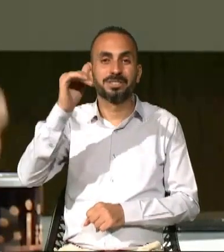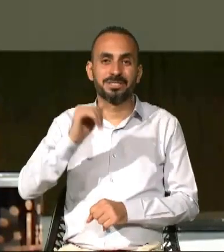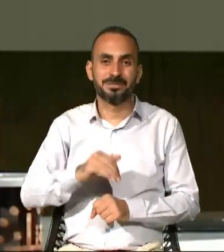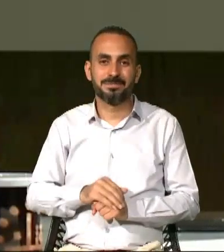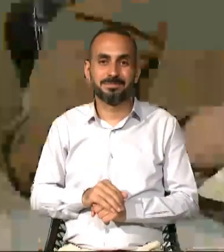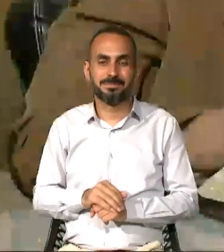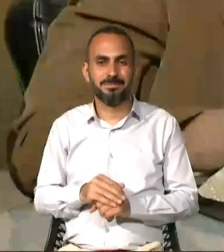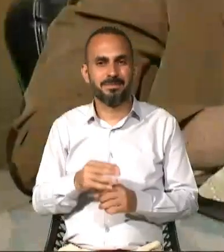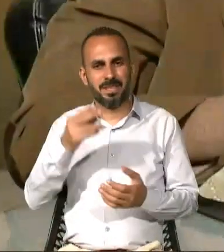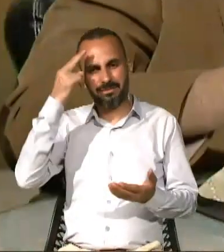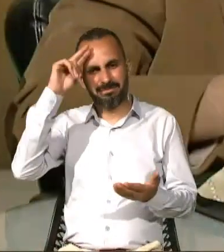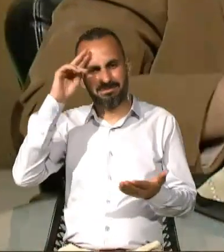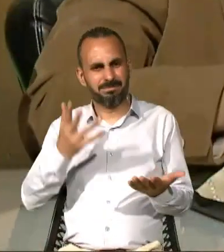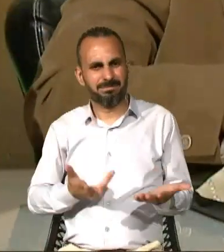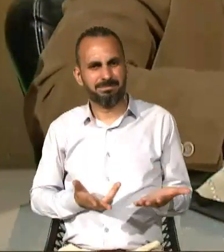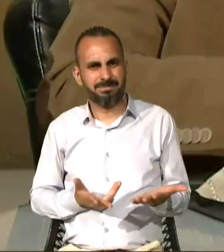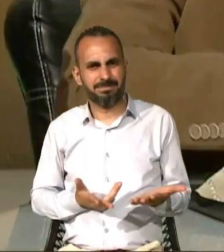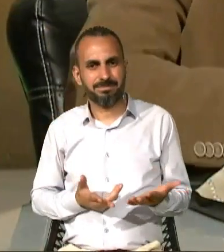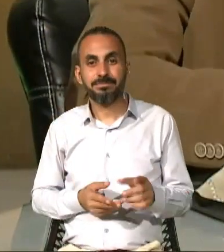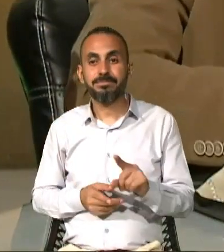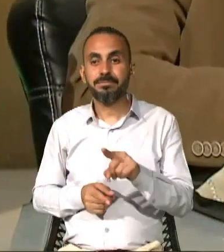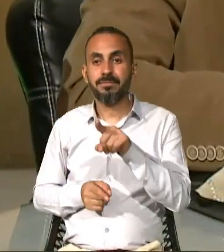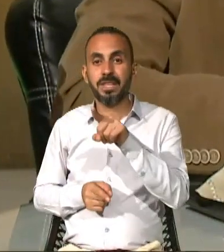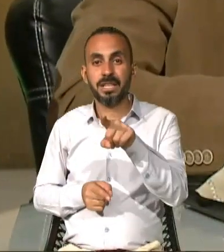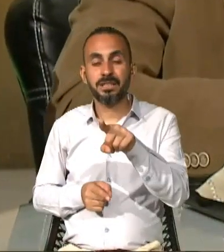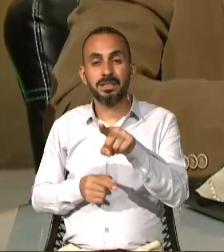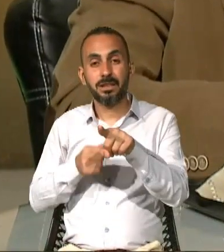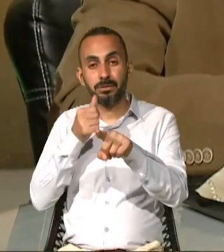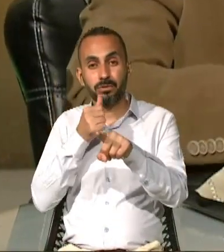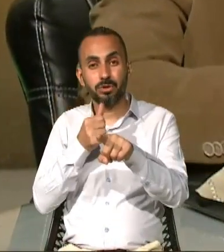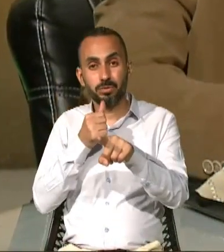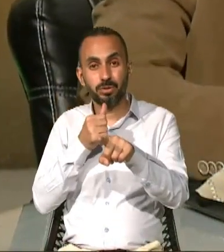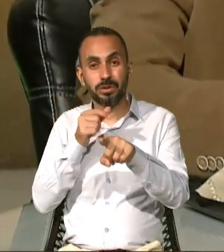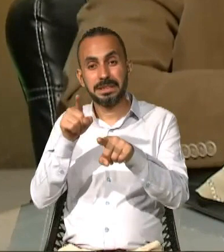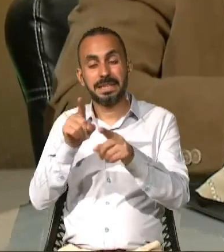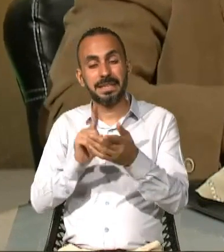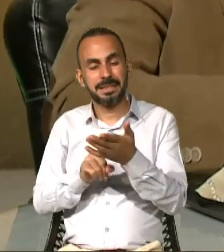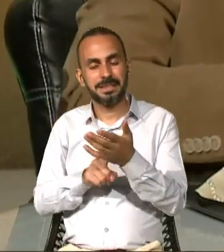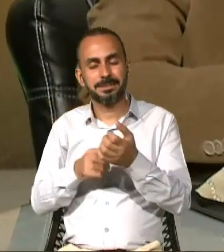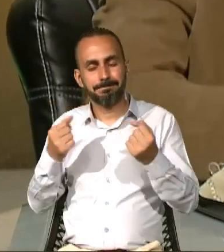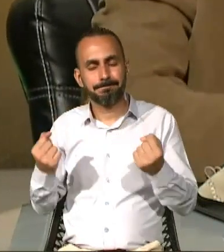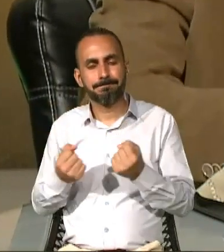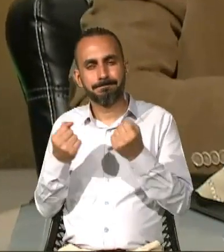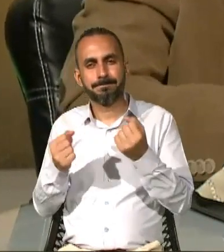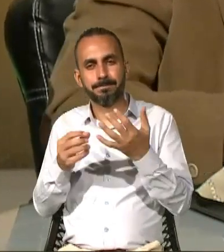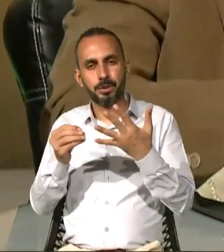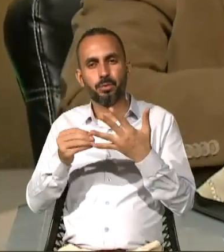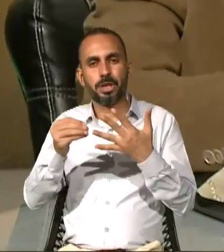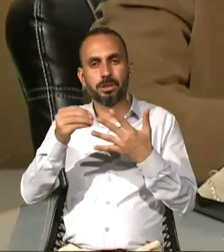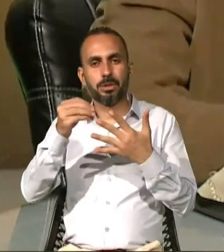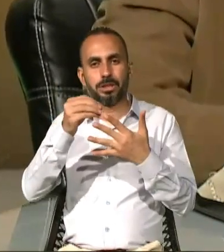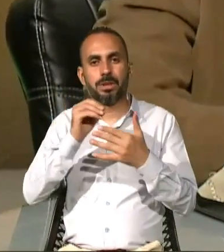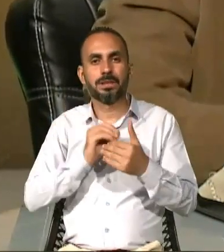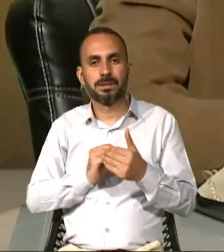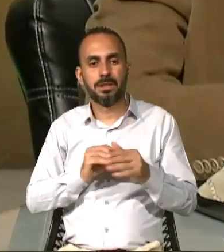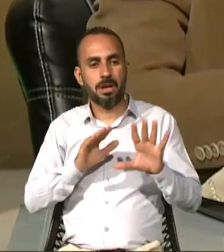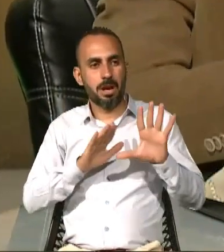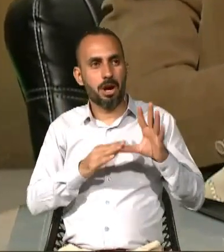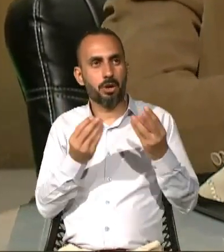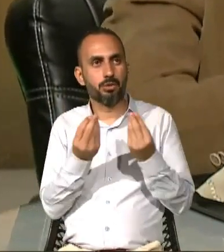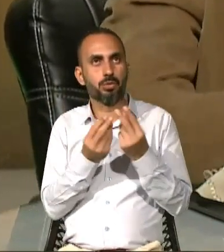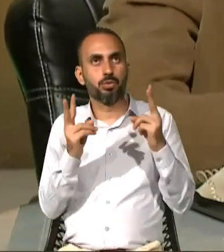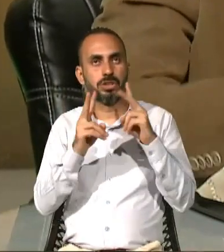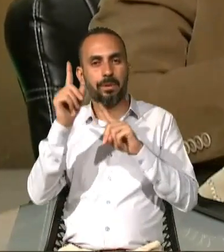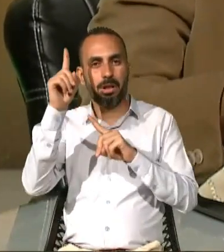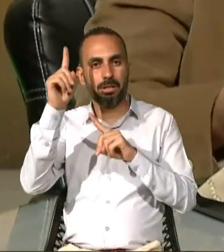مش الصبر اني اصبر ده حاجه محتاجه مجهود، محتاجه تدريب لنفسي، محتاجه قاعده قدام ربنا، محتاجه فعلا افتح الكتاب المقدس